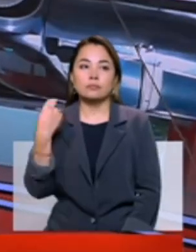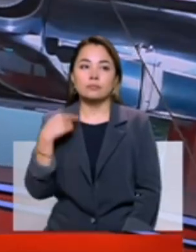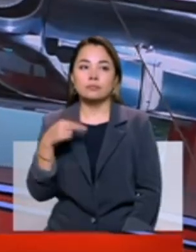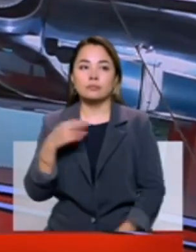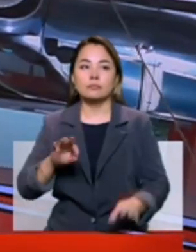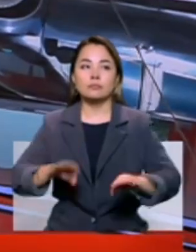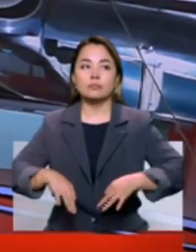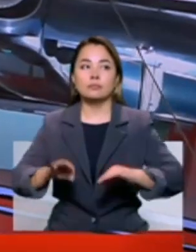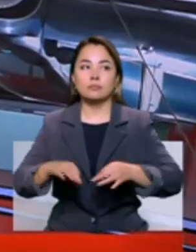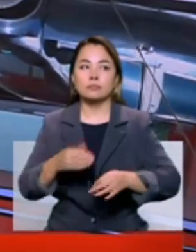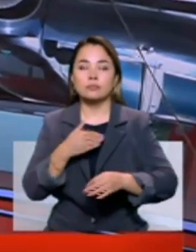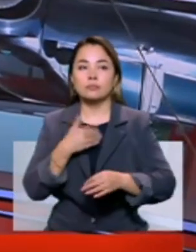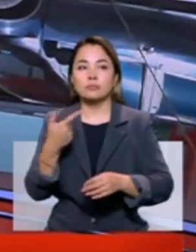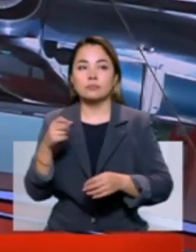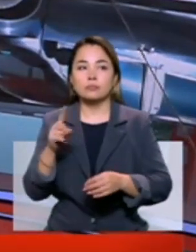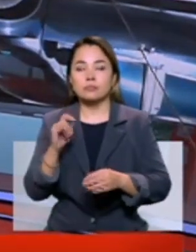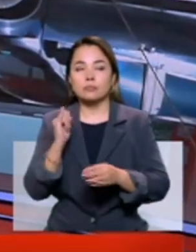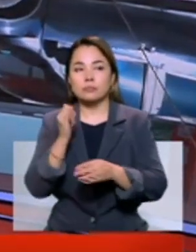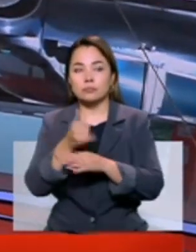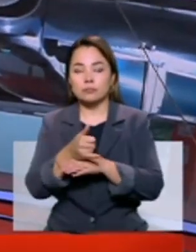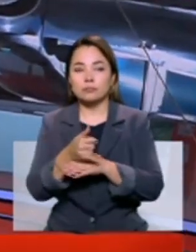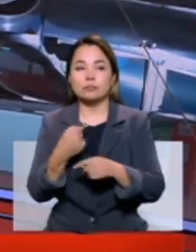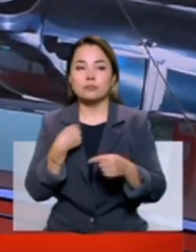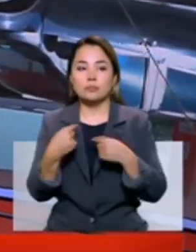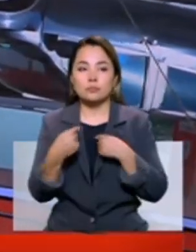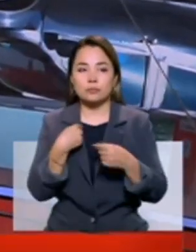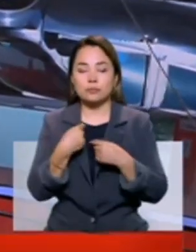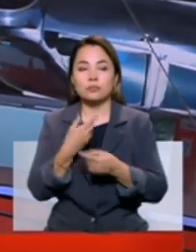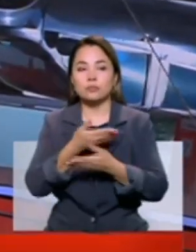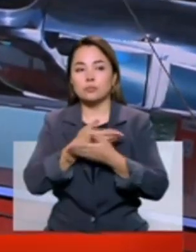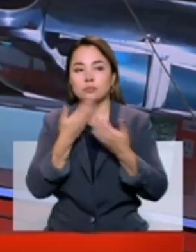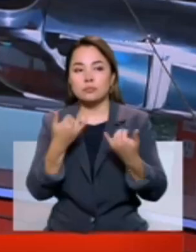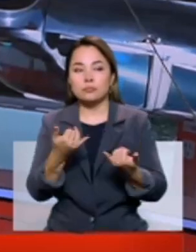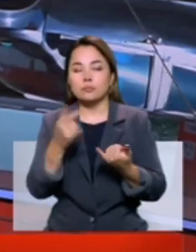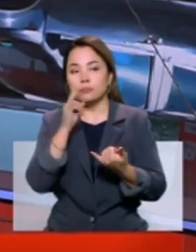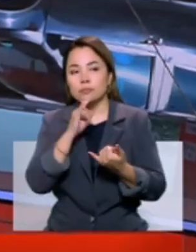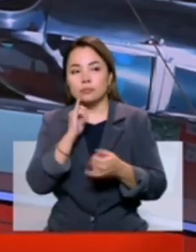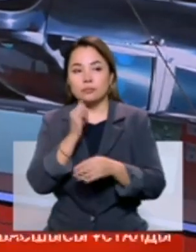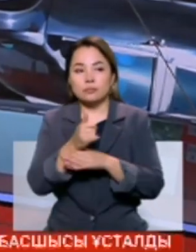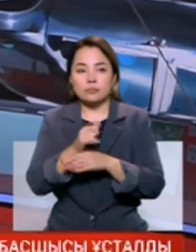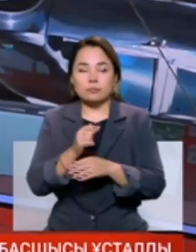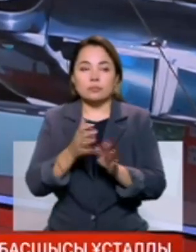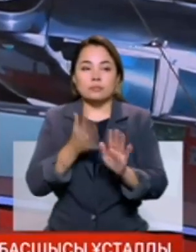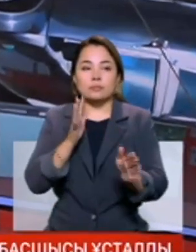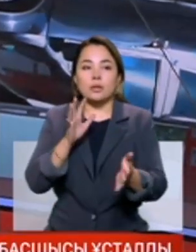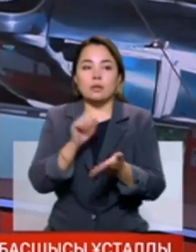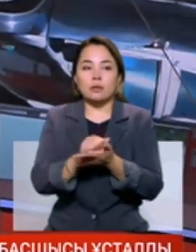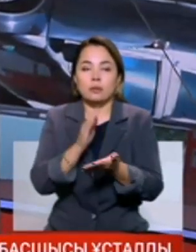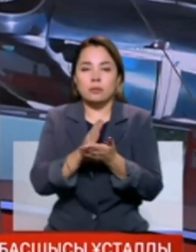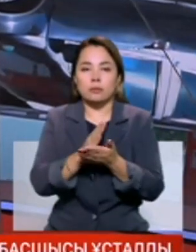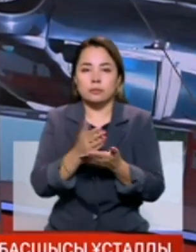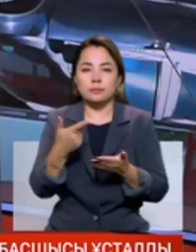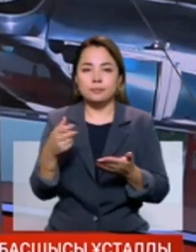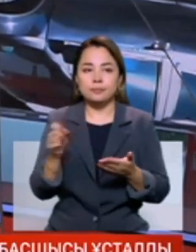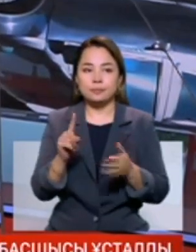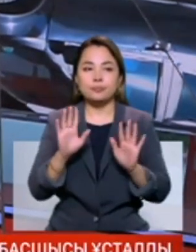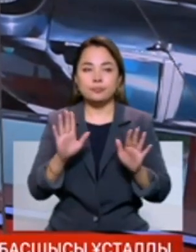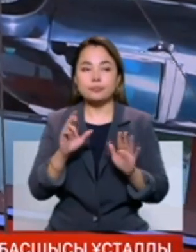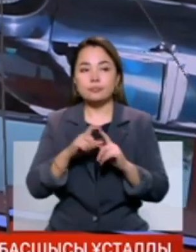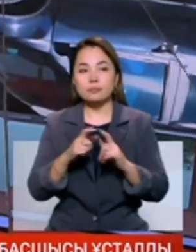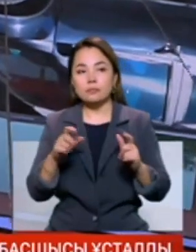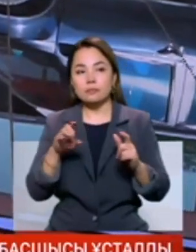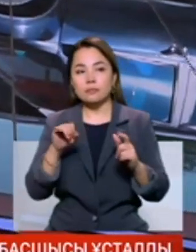Ақтөбеліктер көліктеріне құятын газ таппай, әуре сарсанға түсіп жүр. Жанар жағармай бекеттерінде кезек. Оның өзінде сұйық отын талонмен ғана беріліп